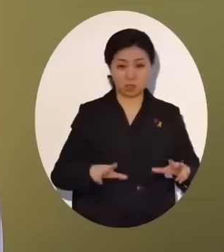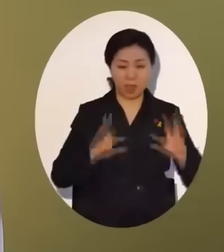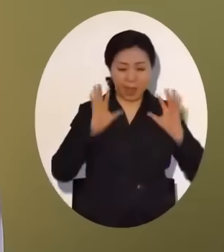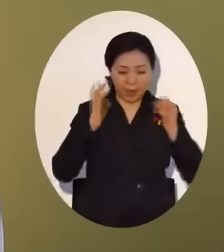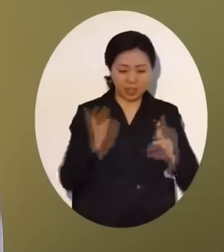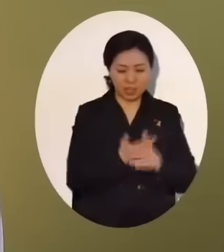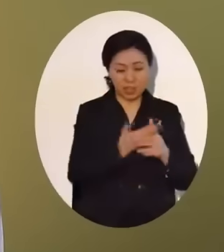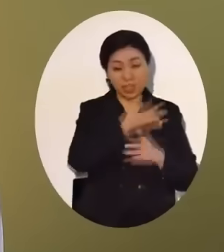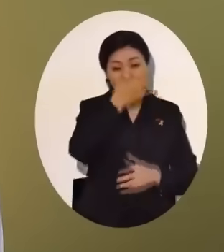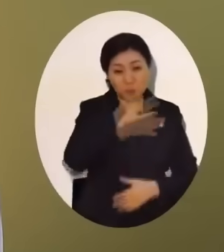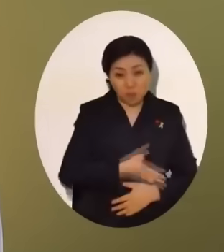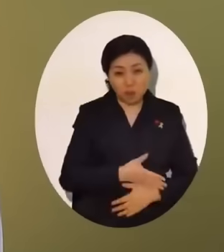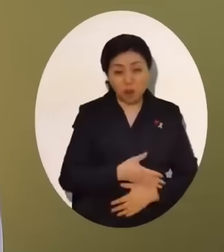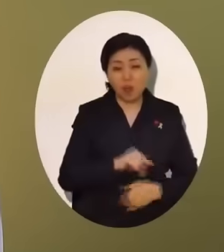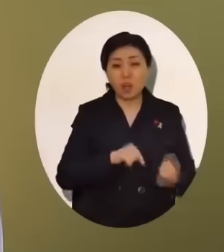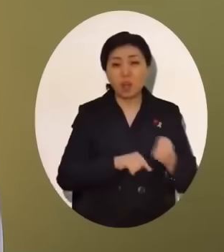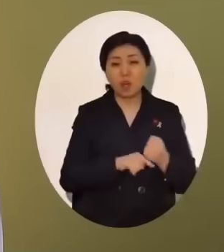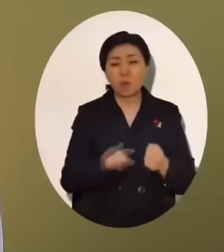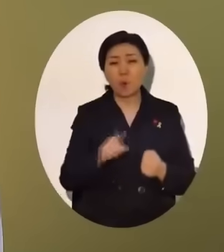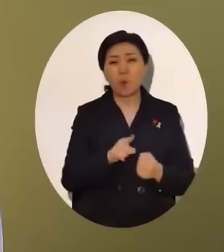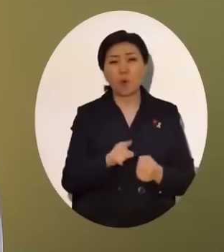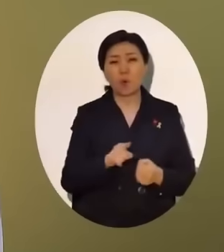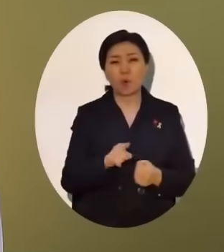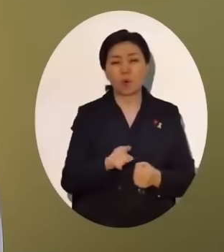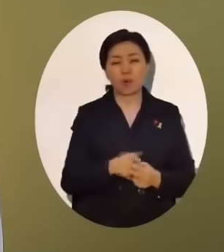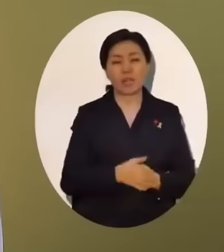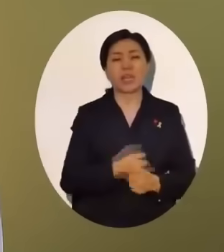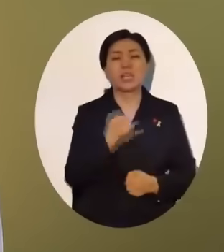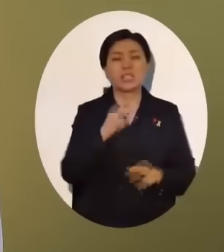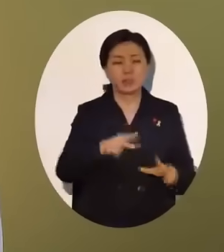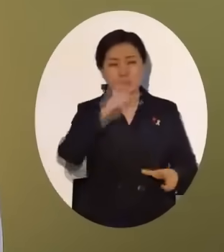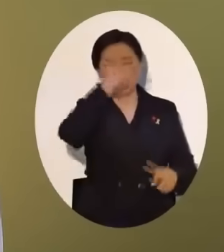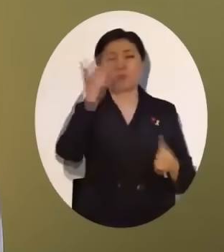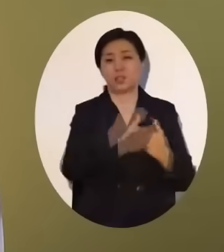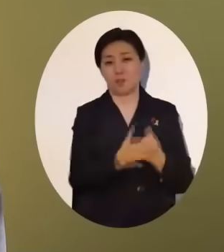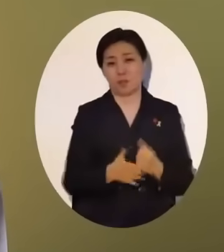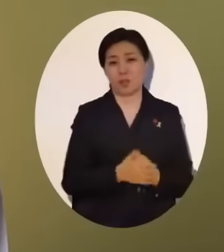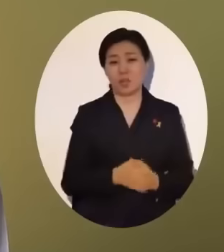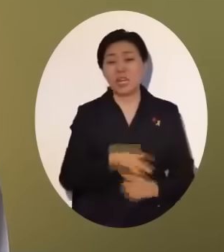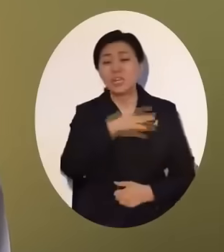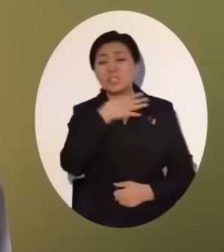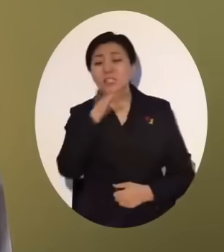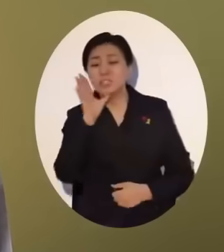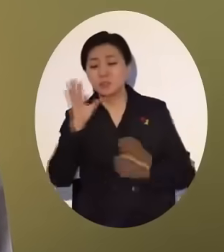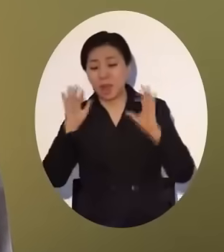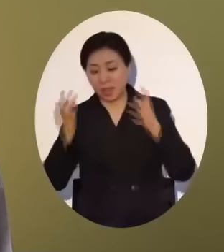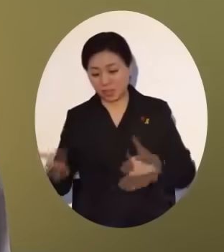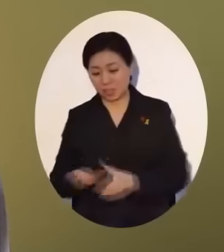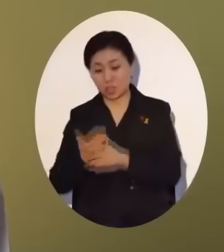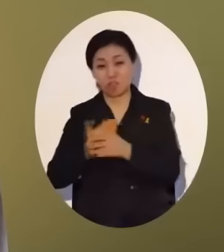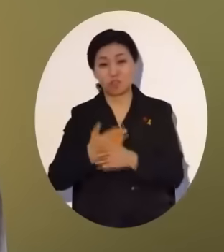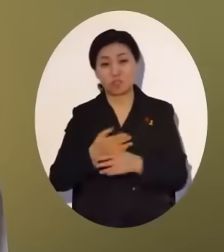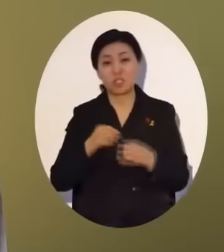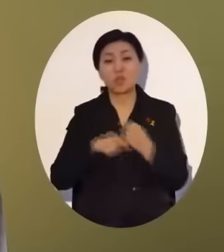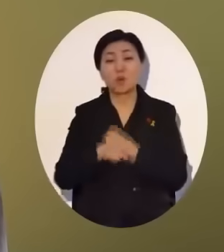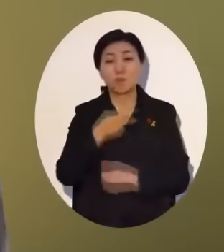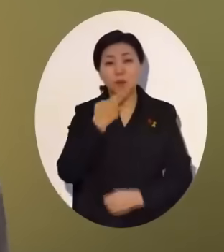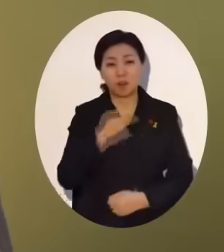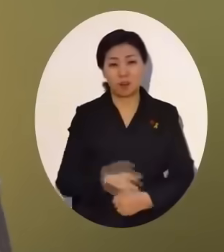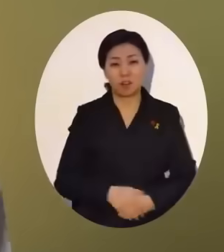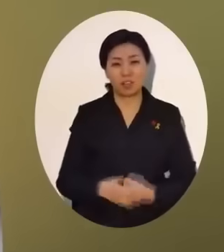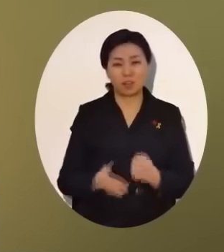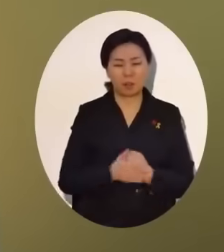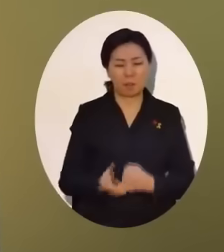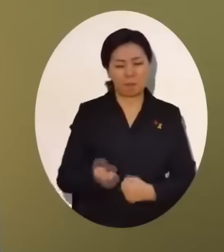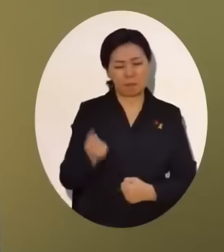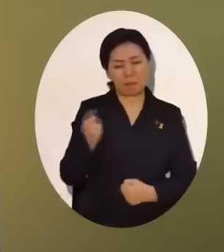거야. 빨리 20년 후딱 지나가 버리면 애 안 키워도 되지. 그때는. 그러니까 빨리 늙도록 해주세요. 그런다고